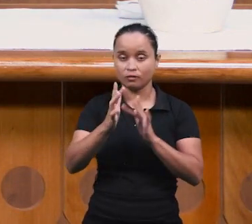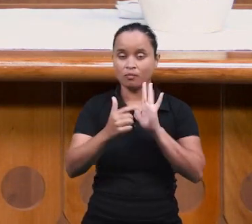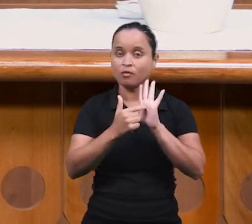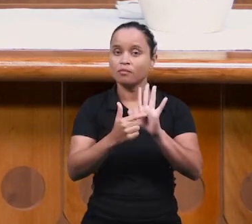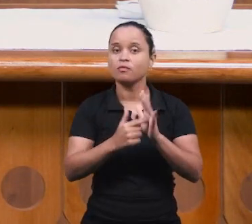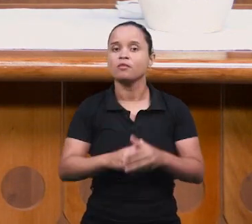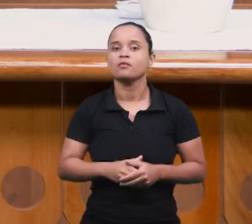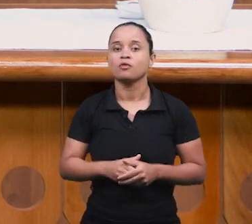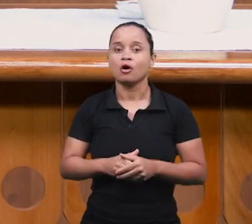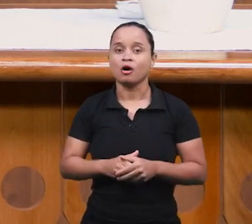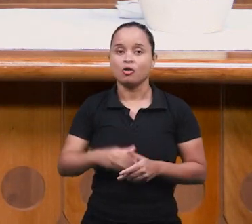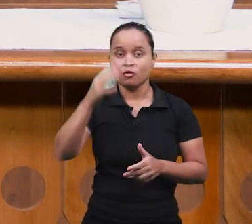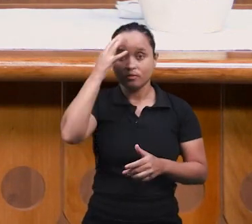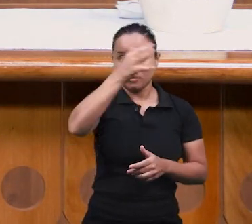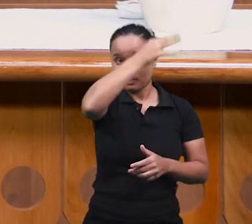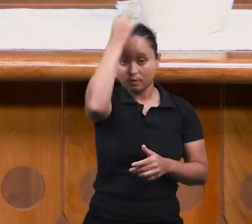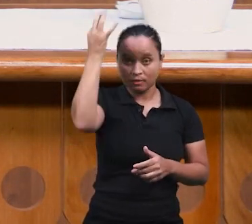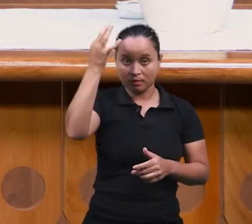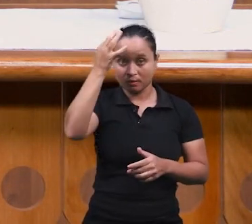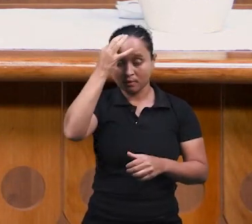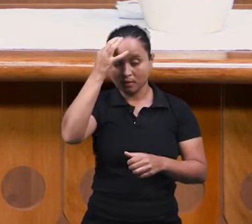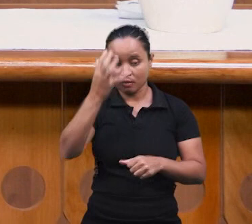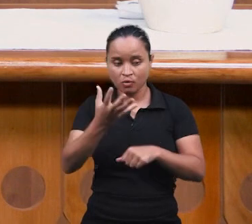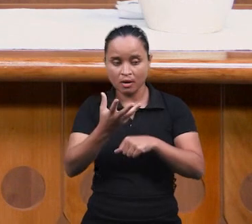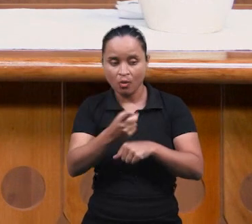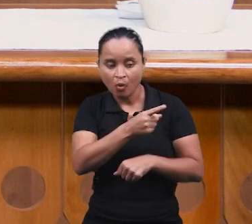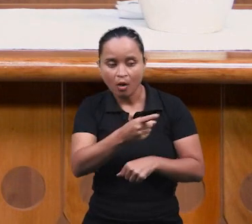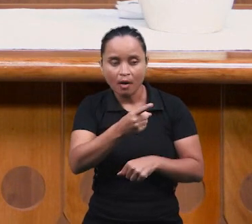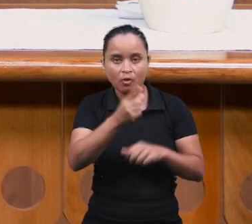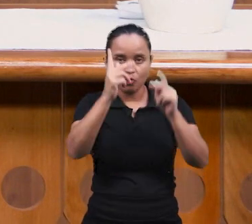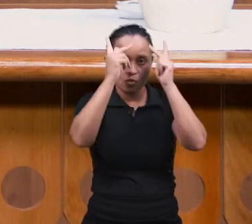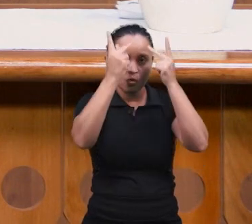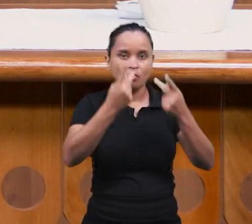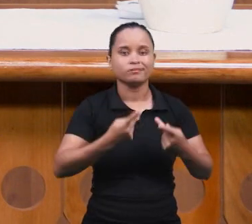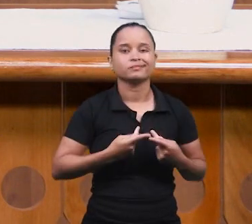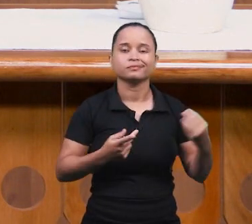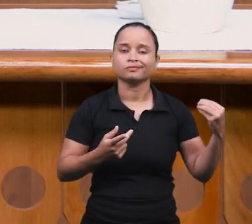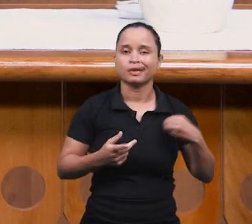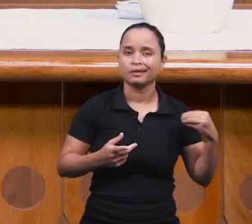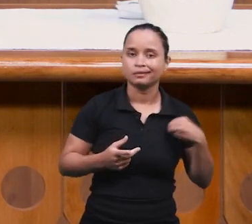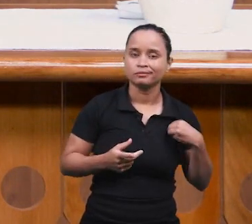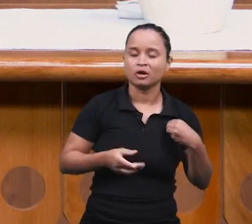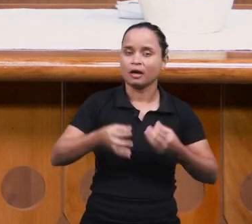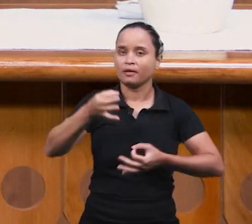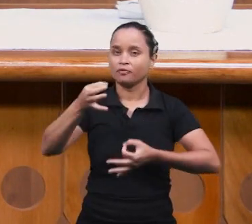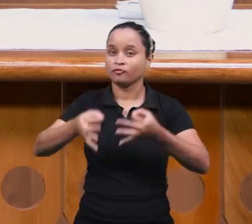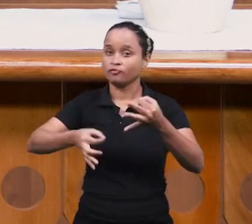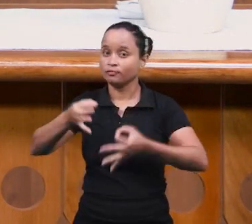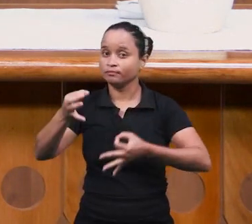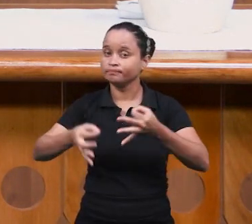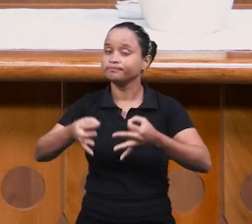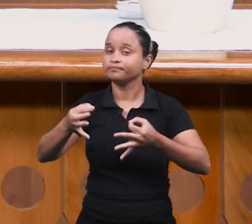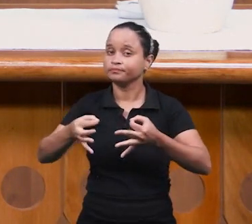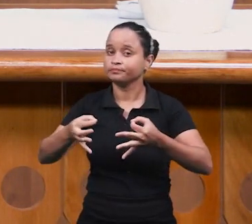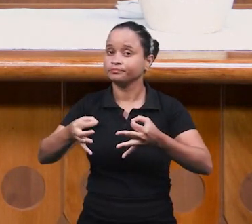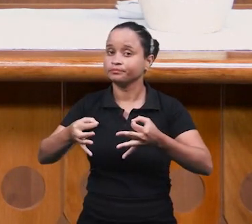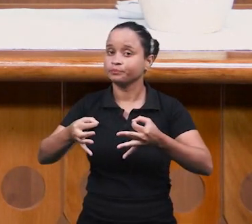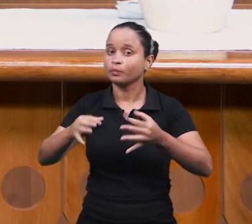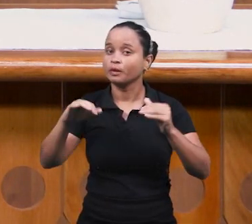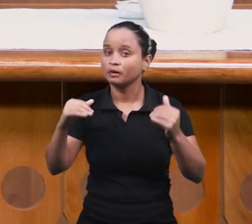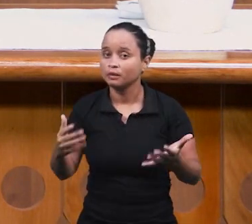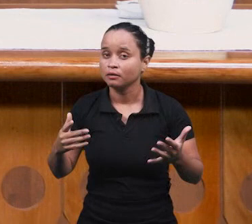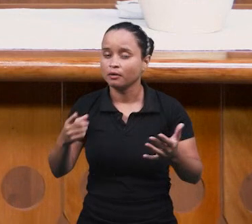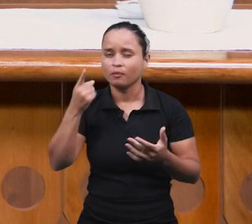le Seigneur Jésus a dit, le Saint-Esprit convainc l'homme du péché, de la justice et du jugement. Donc nous voyons le